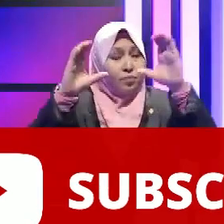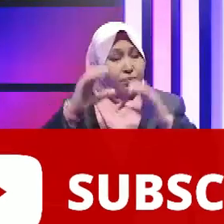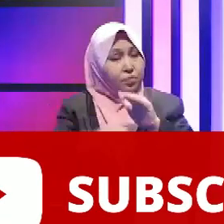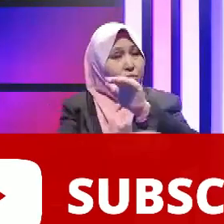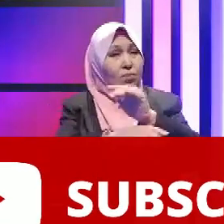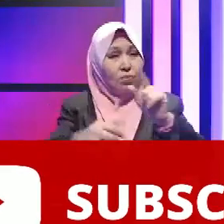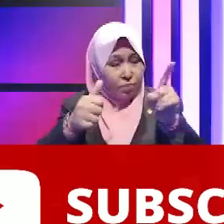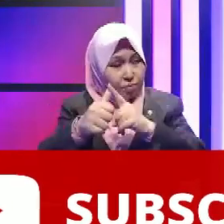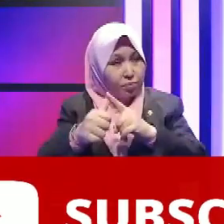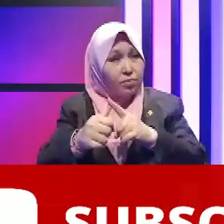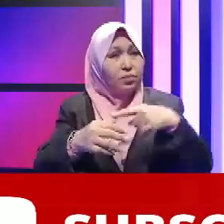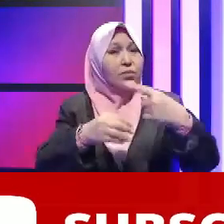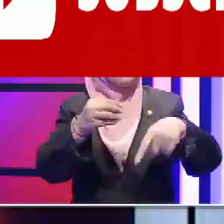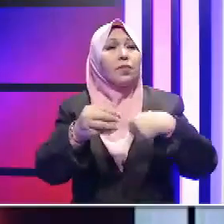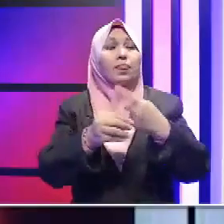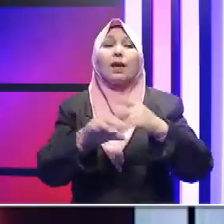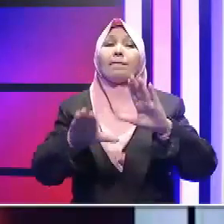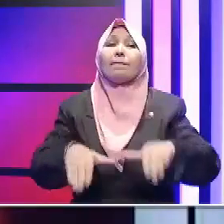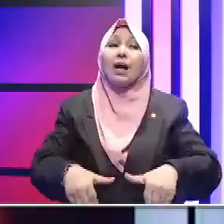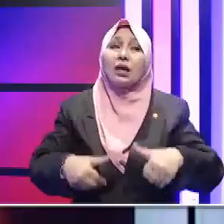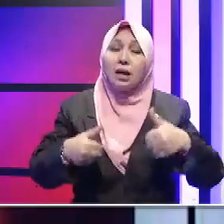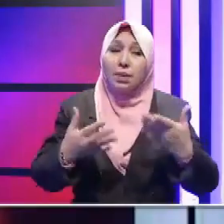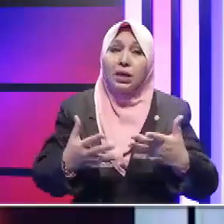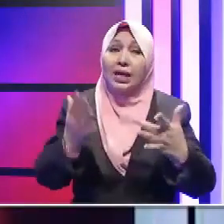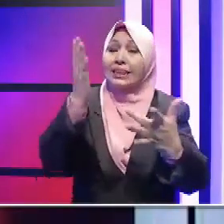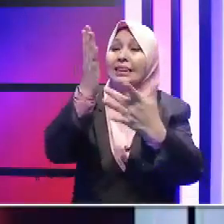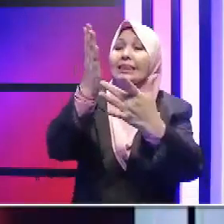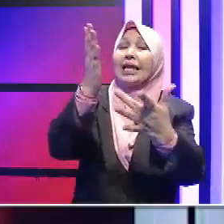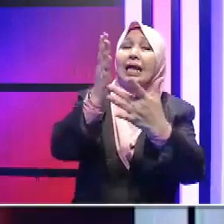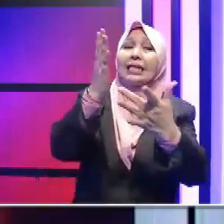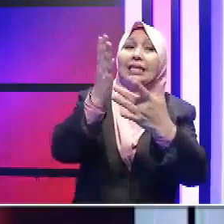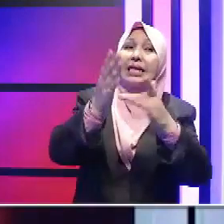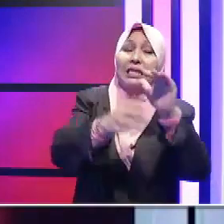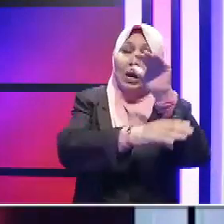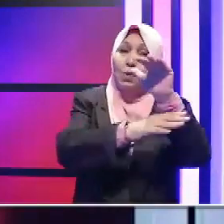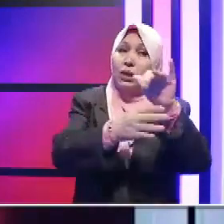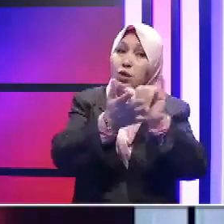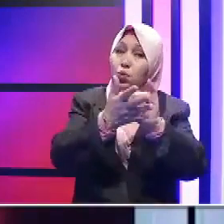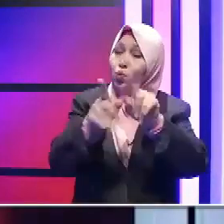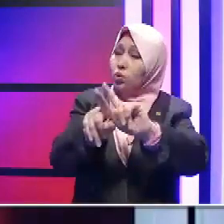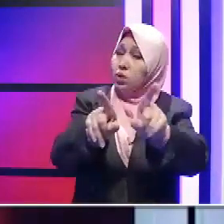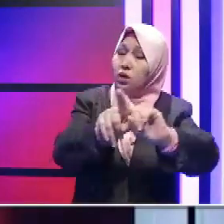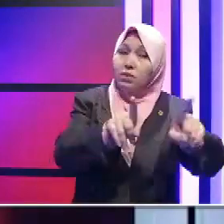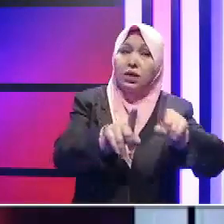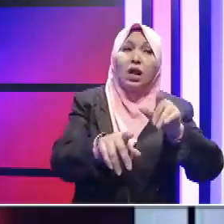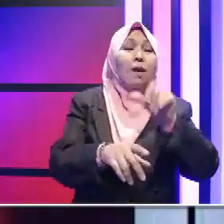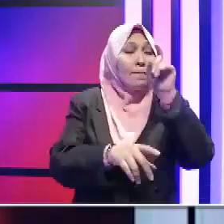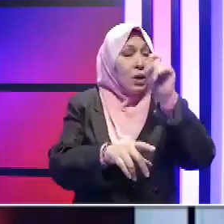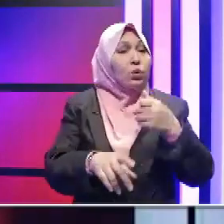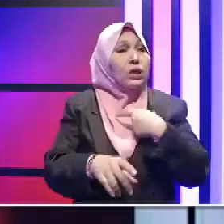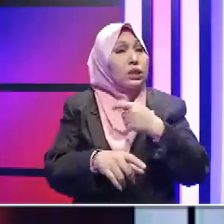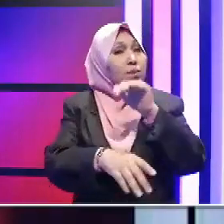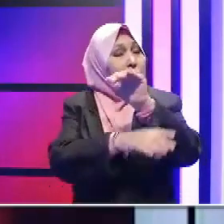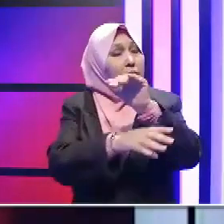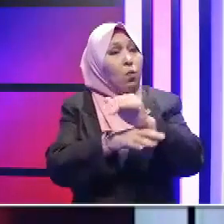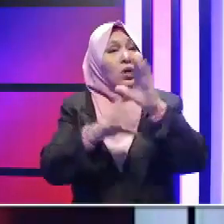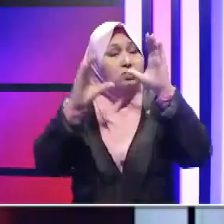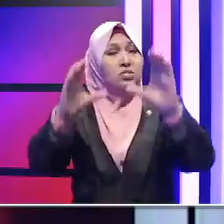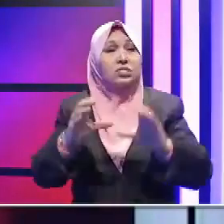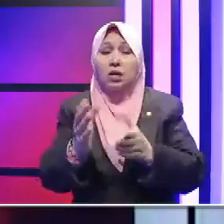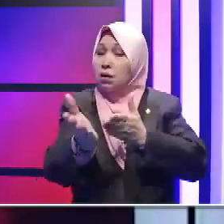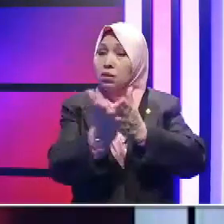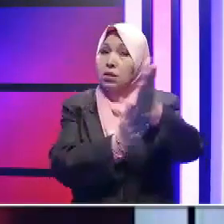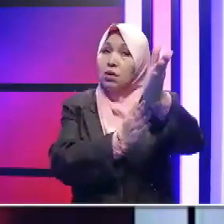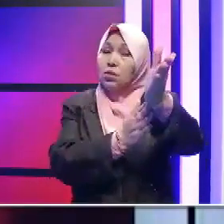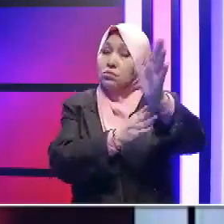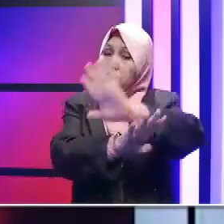Nuh yang pertama yaitu mengenai tentang bagaimana teknik dakwah itu penuh pelbagai Kalau diperlukan kita berdakwah secara direct